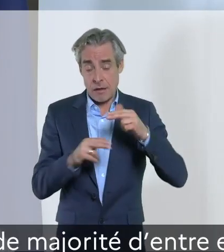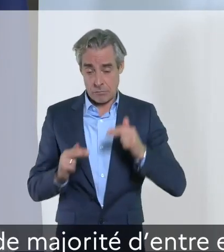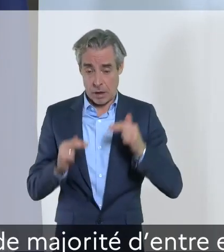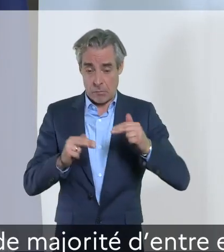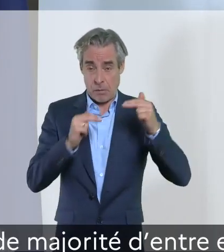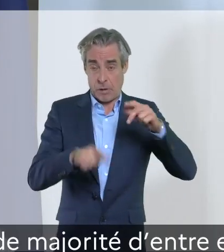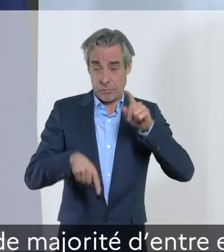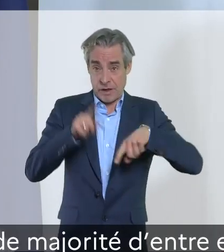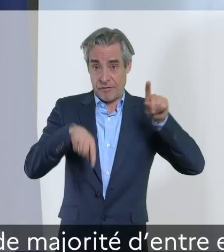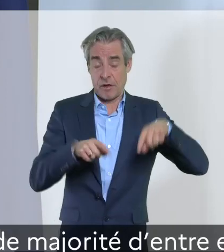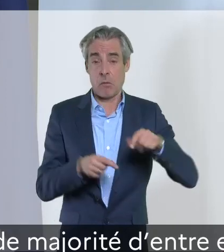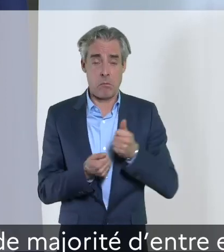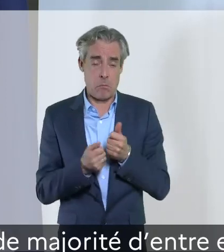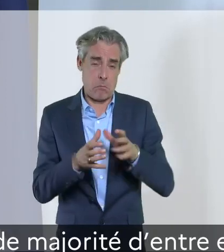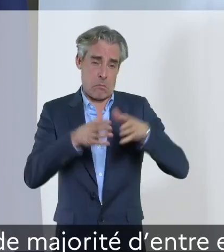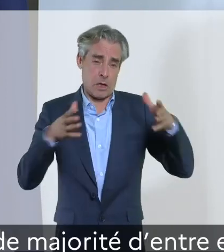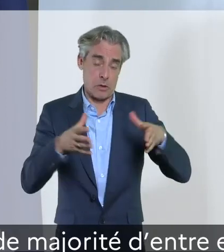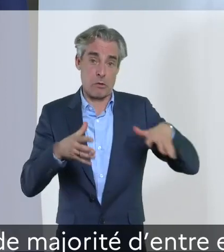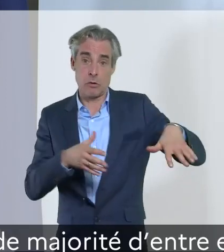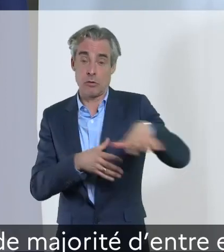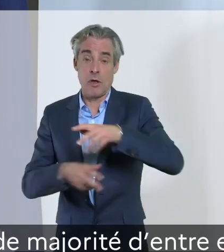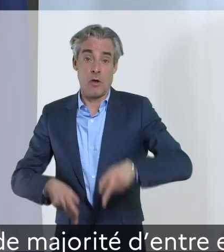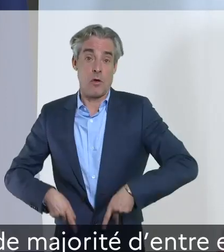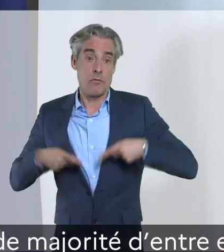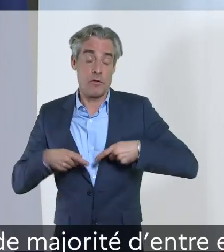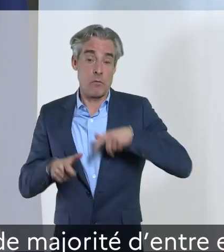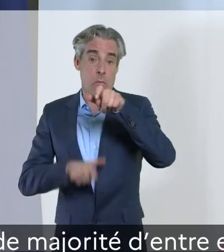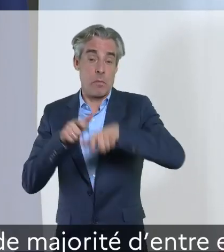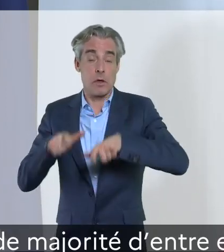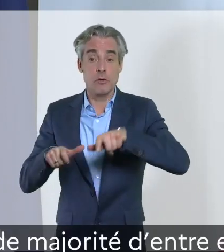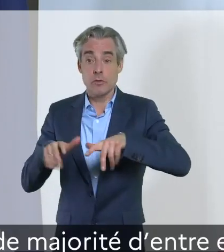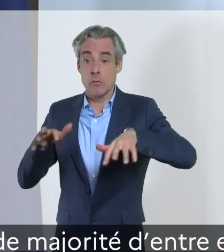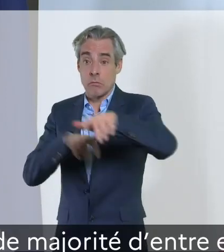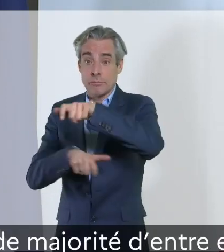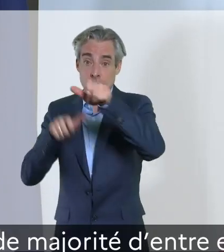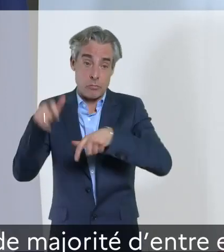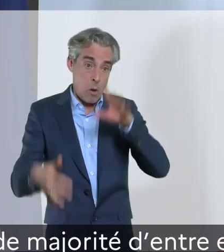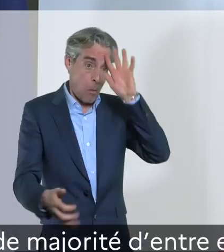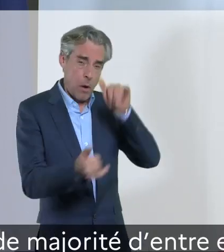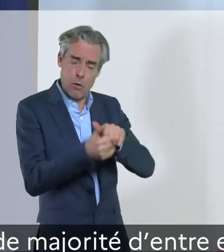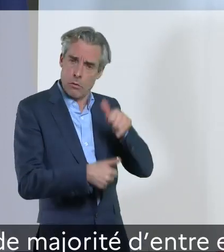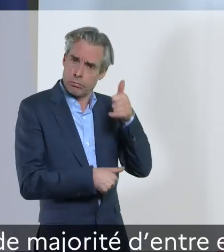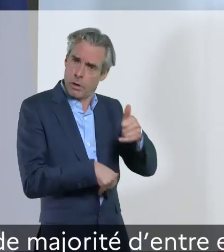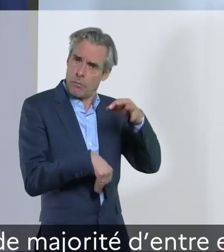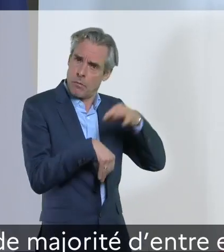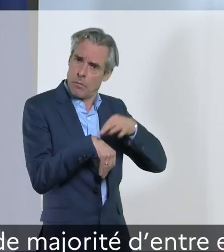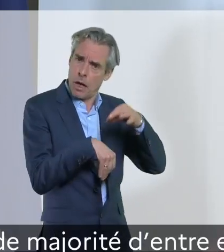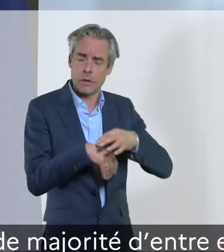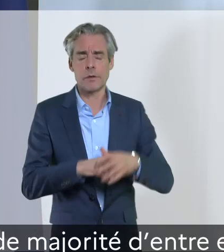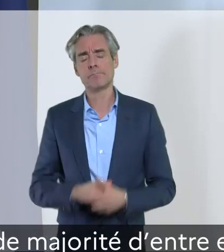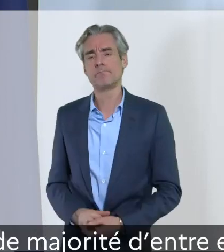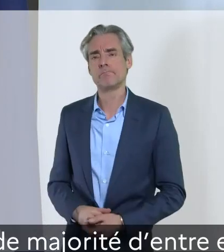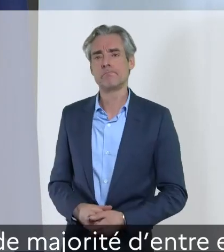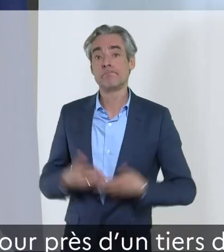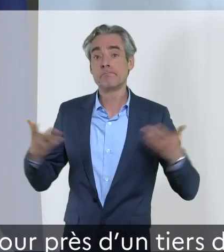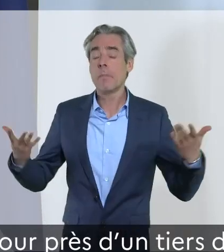divers. La grande majorité d'entre elles vivent souvent sans que leur environnement ne sache qu'elles soient